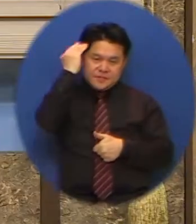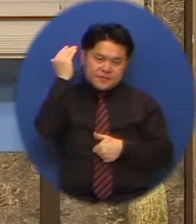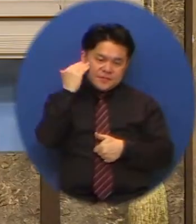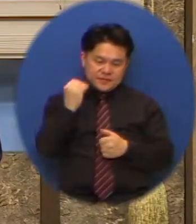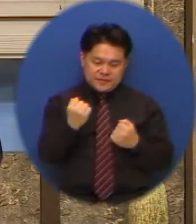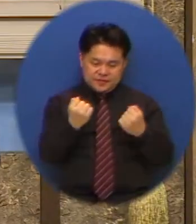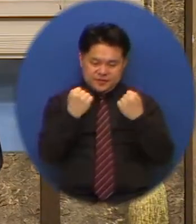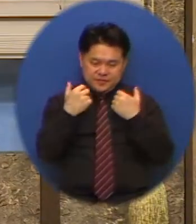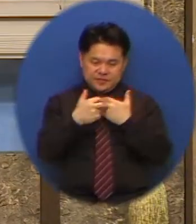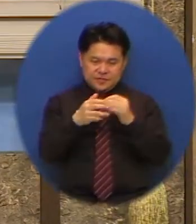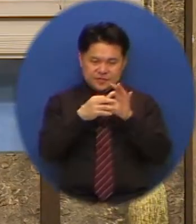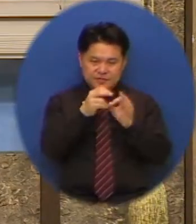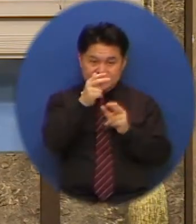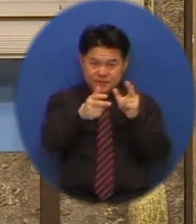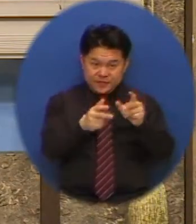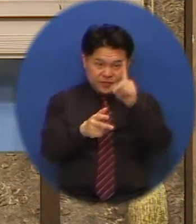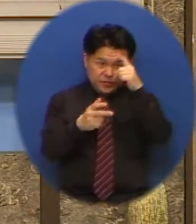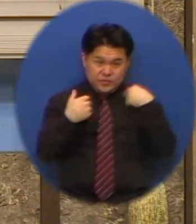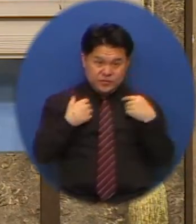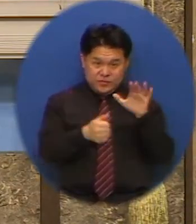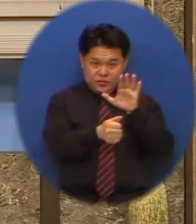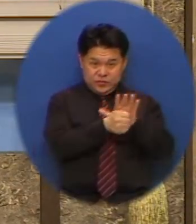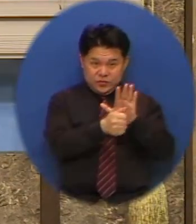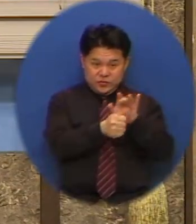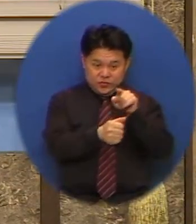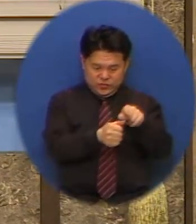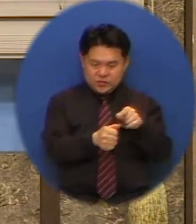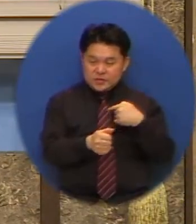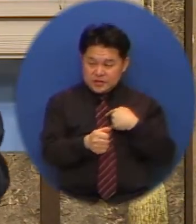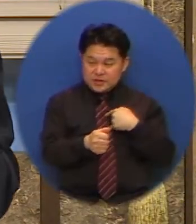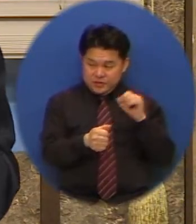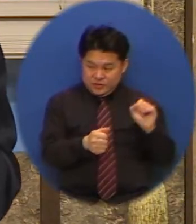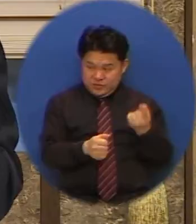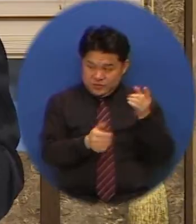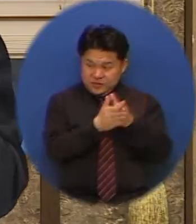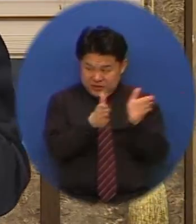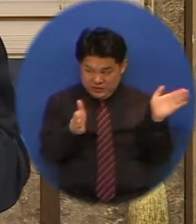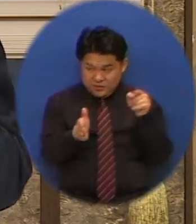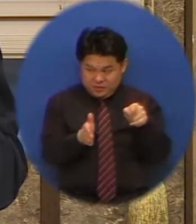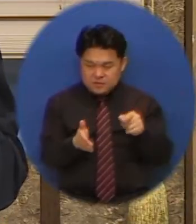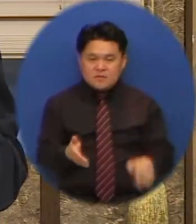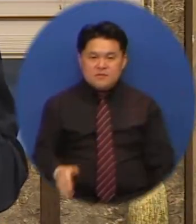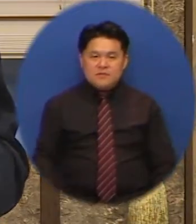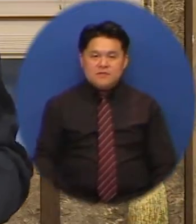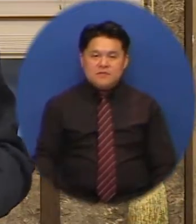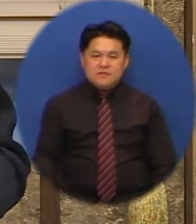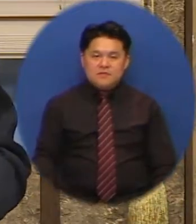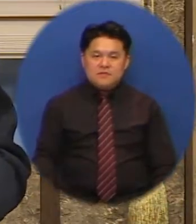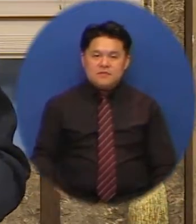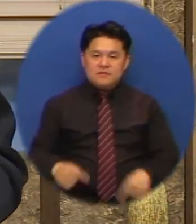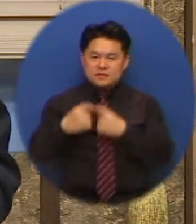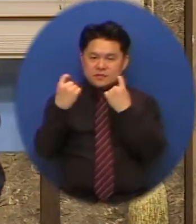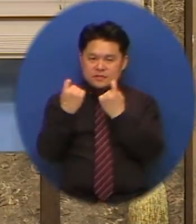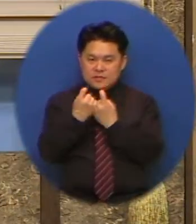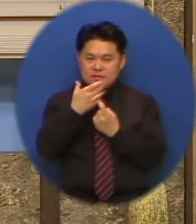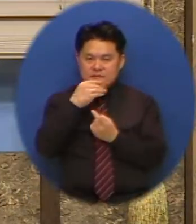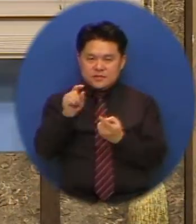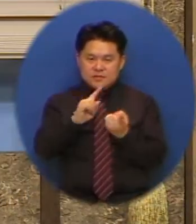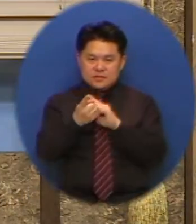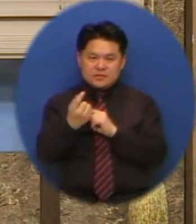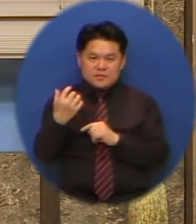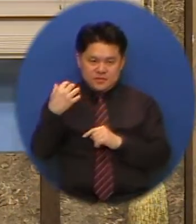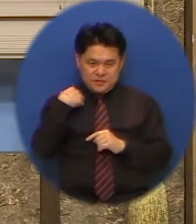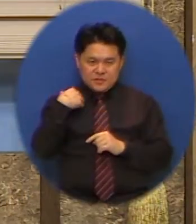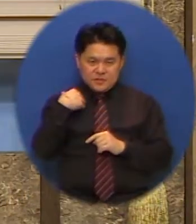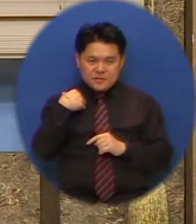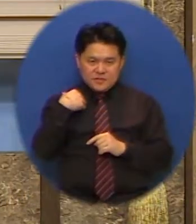BT 네. 산업을 정부가 지원 육성하는 길을 텄거든요. 네. 그래서 제가 이제 민간 복지를 대변하는